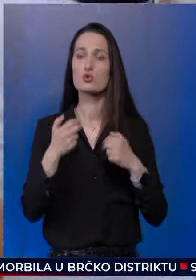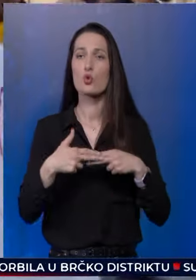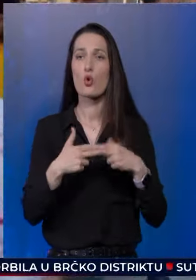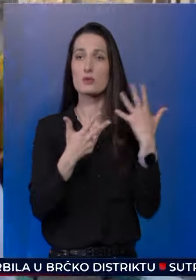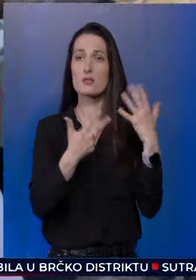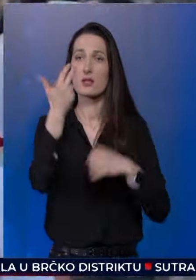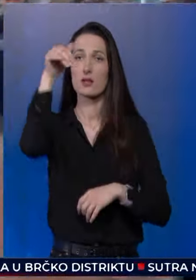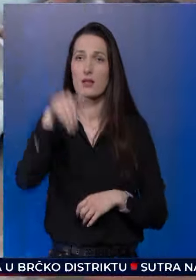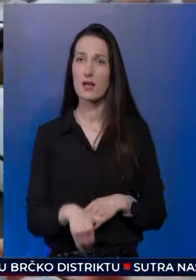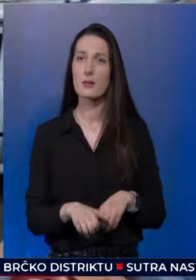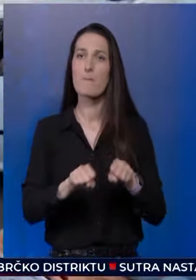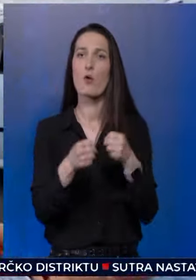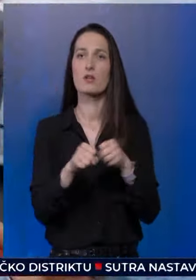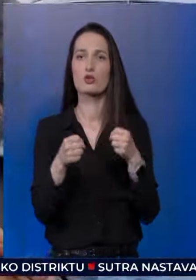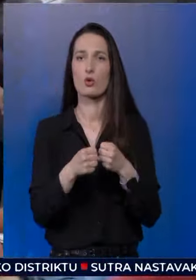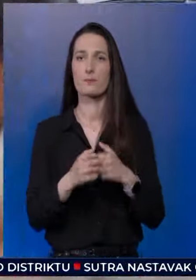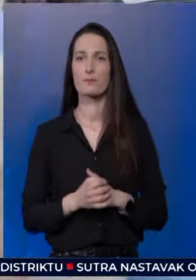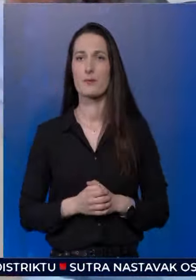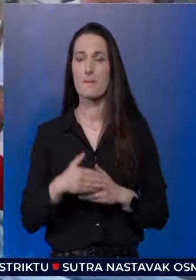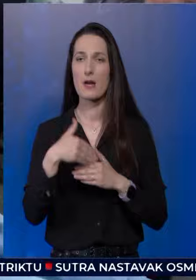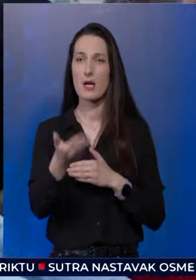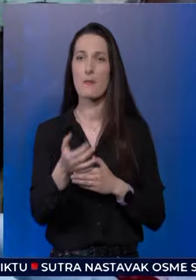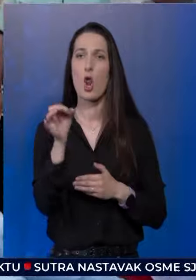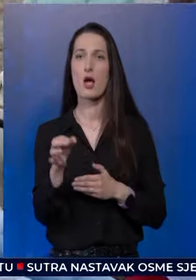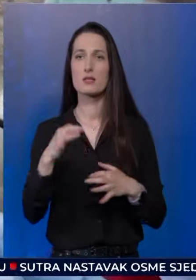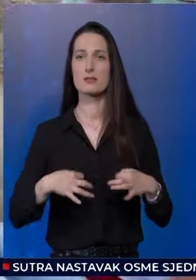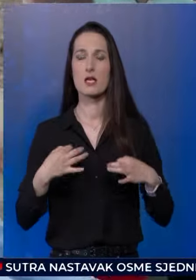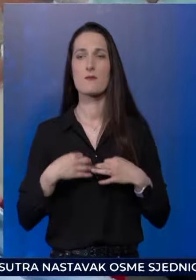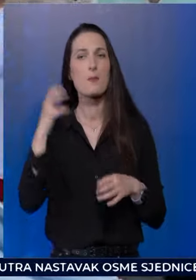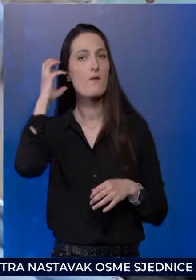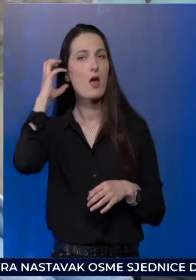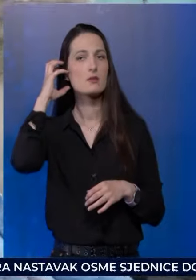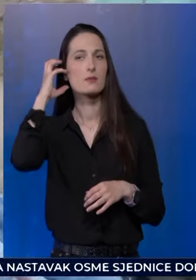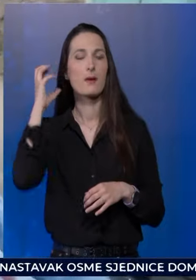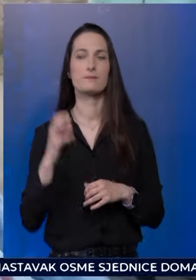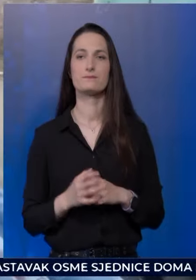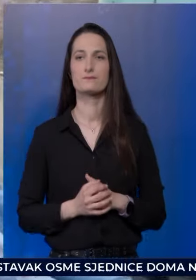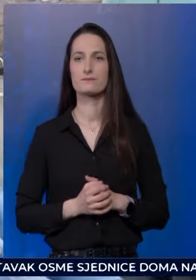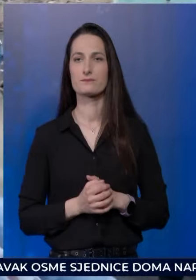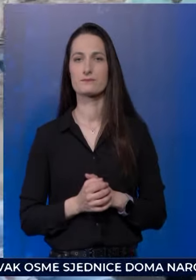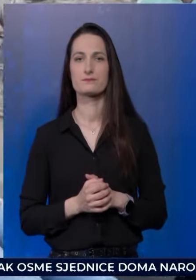skoro 83.000 je povrijeđeno prema lokalnim zdravstvenim vlastima.